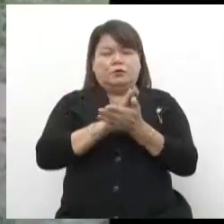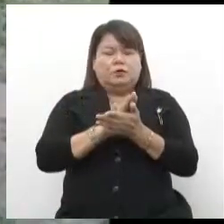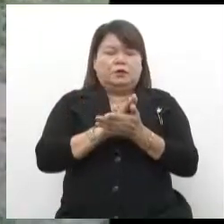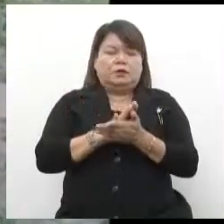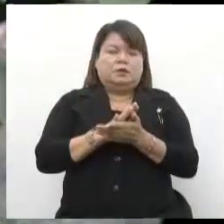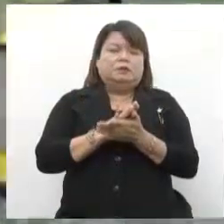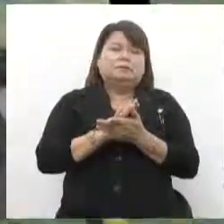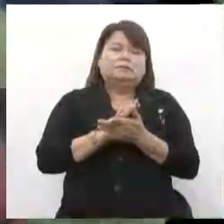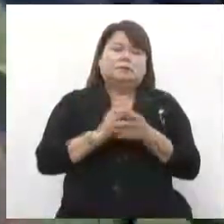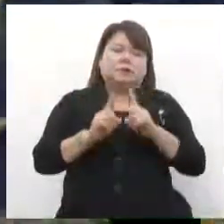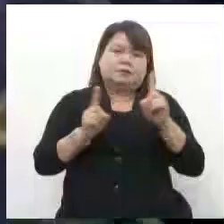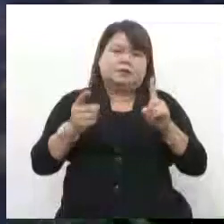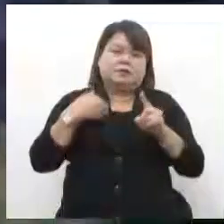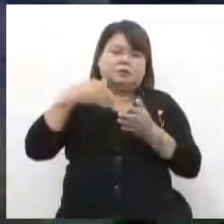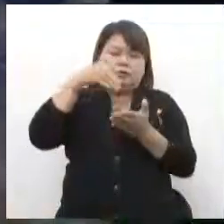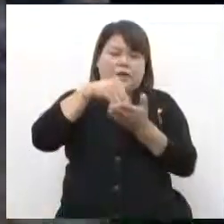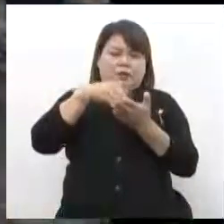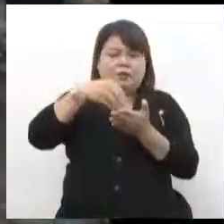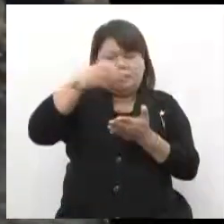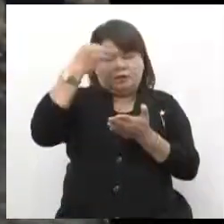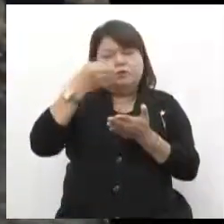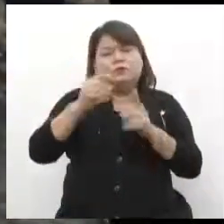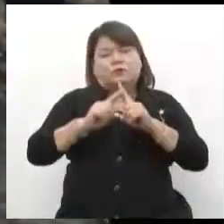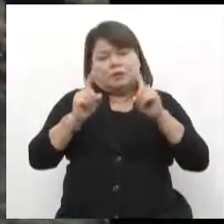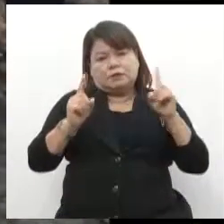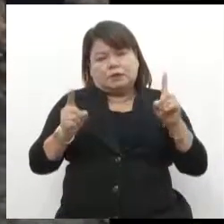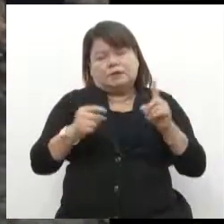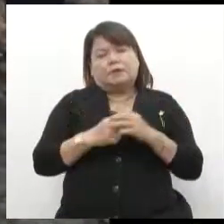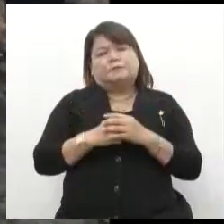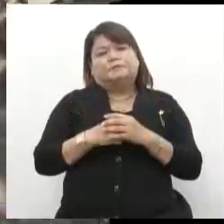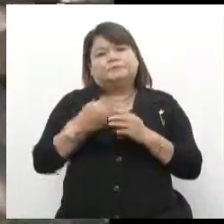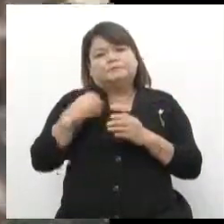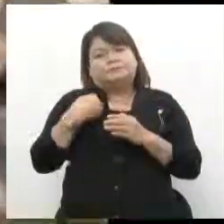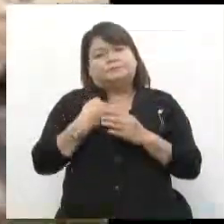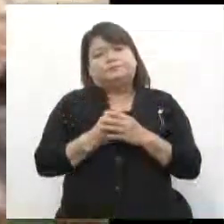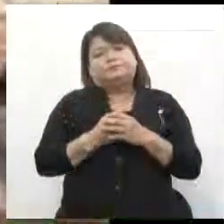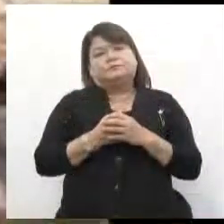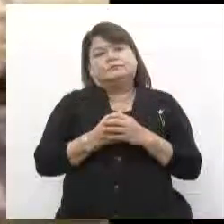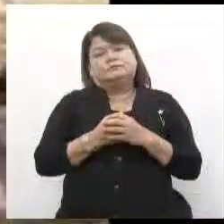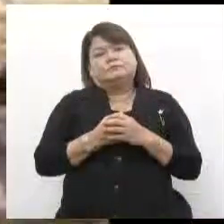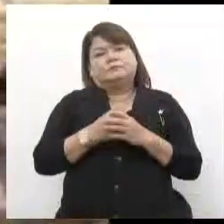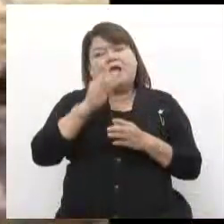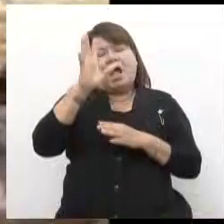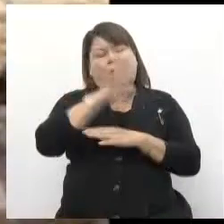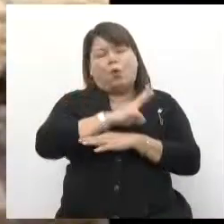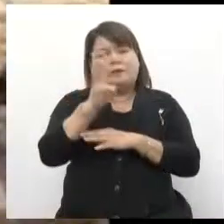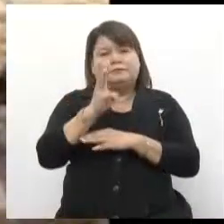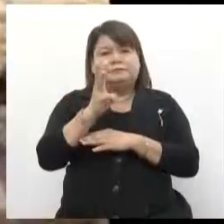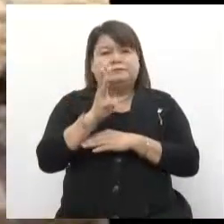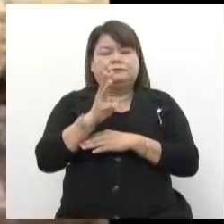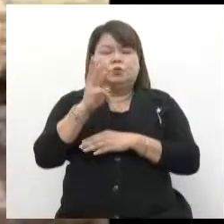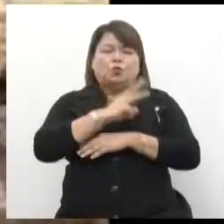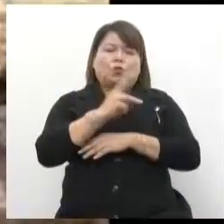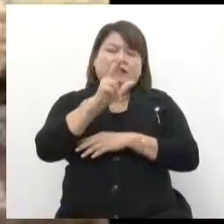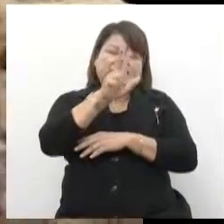ยาลัยศูนย์การเรียนรู้กสิกรรมธรรมชาติมาบเอื้องจังหวัดชลบุรีจำนวน5วันวันที่3